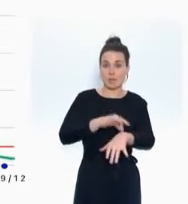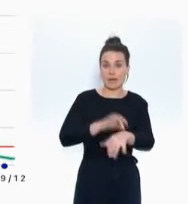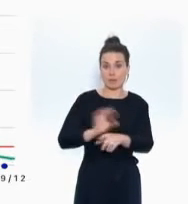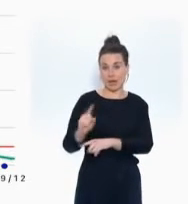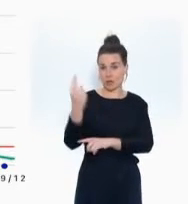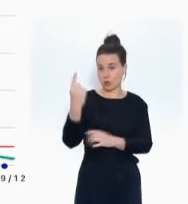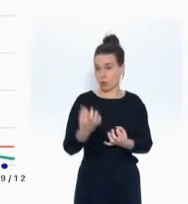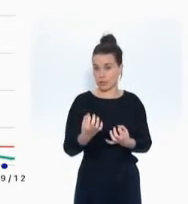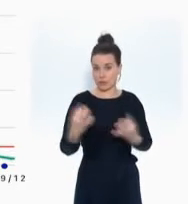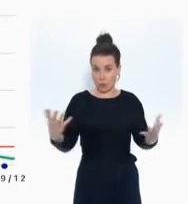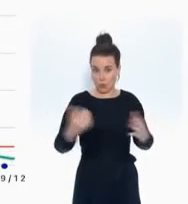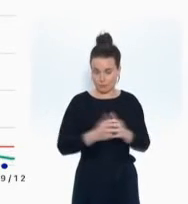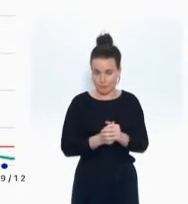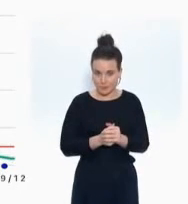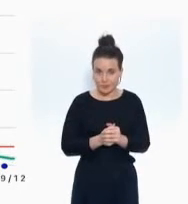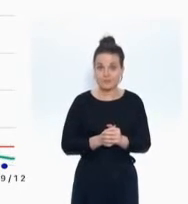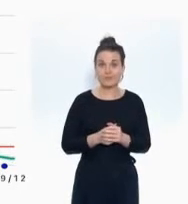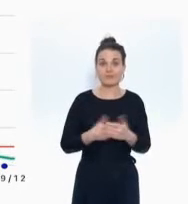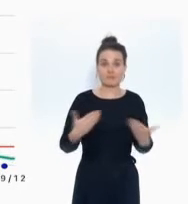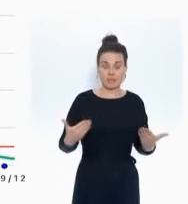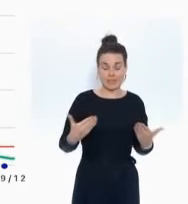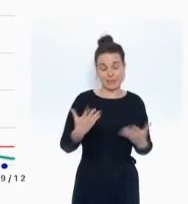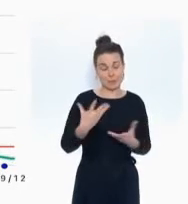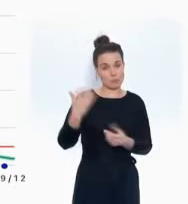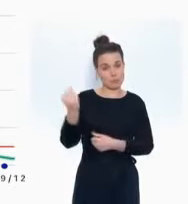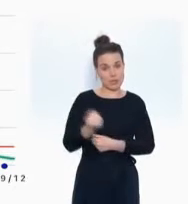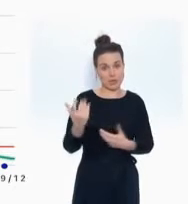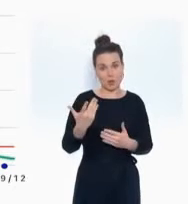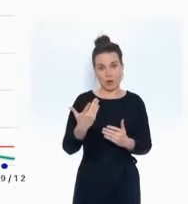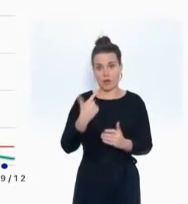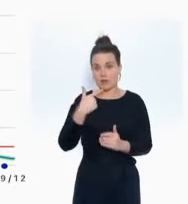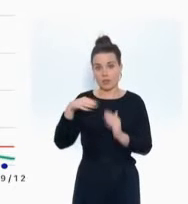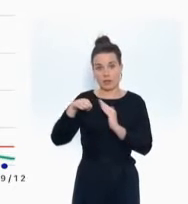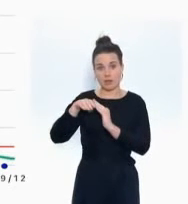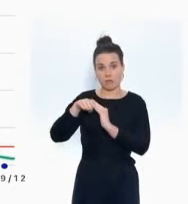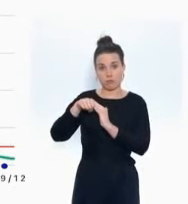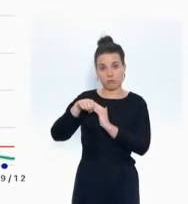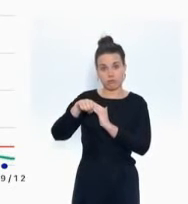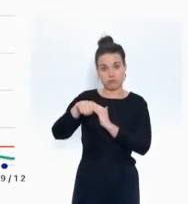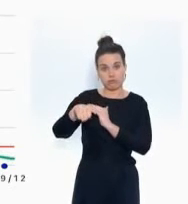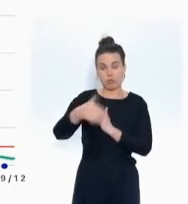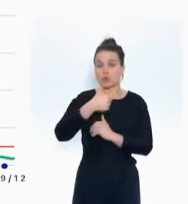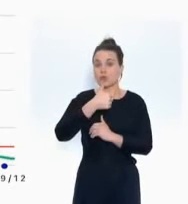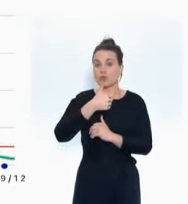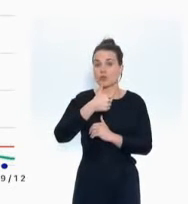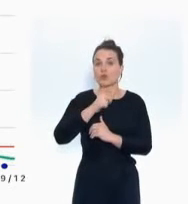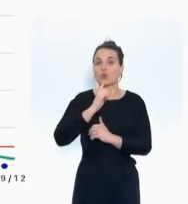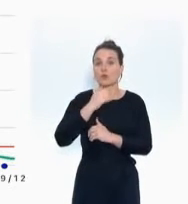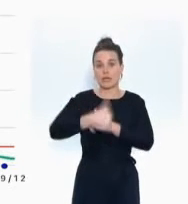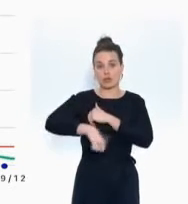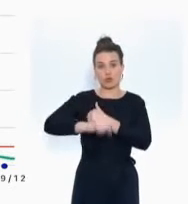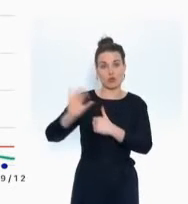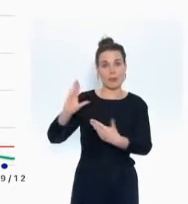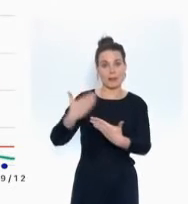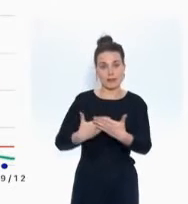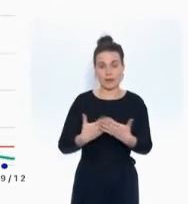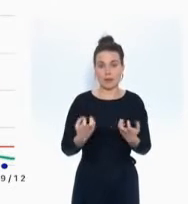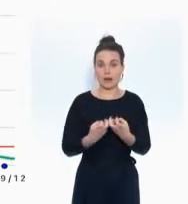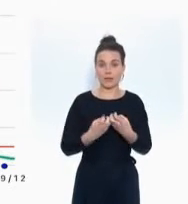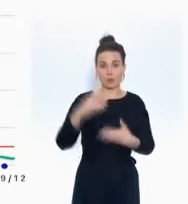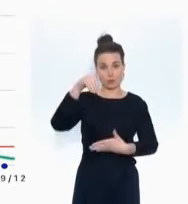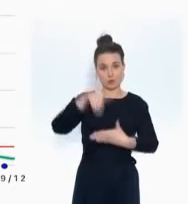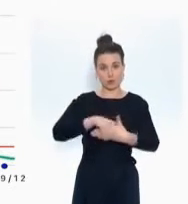de malades dont la dynamique de l'épidémie a arrêté de baisser depuis environ une semaine. Ce soir, par exemple, près